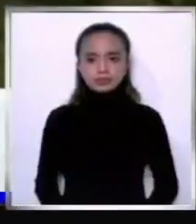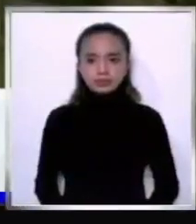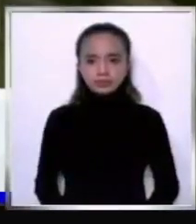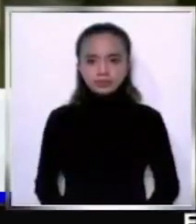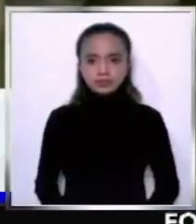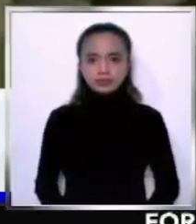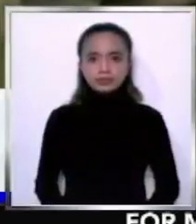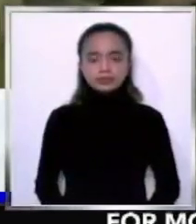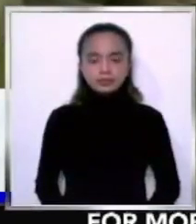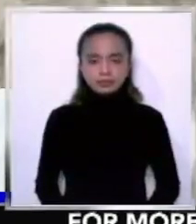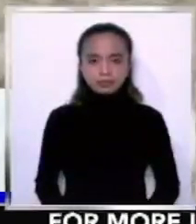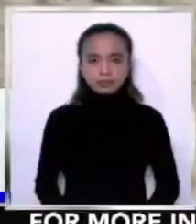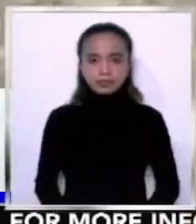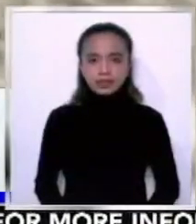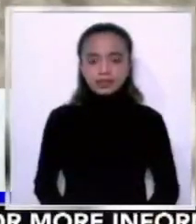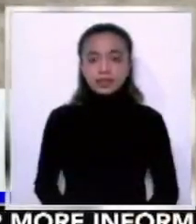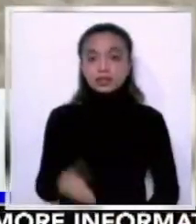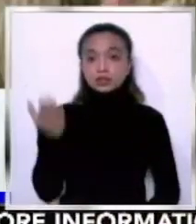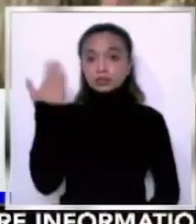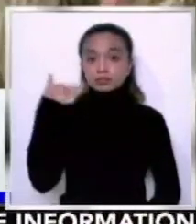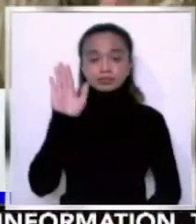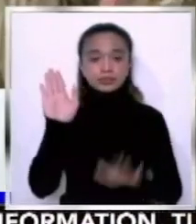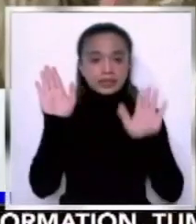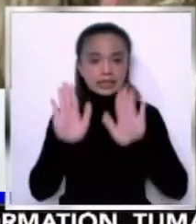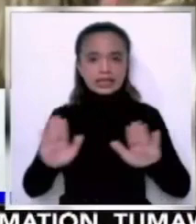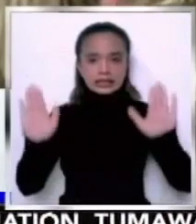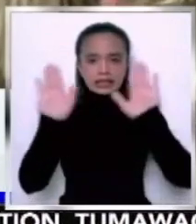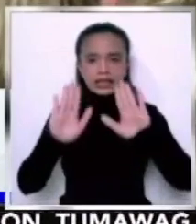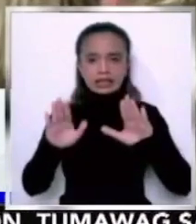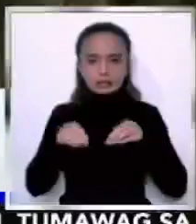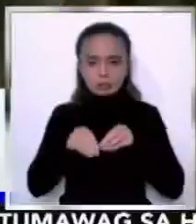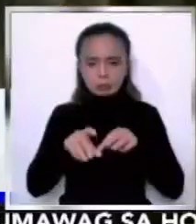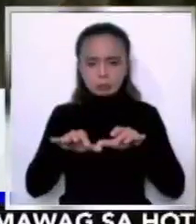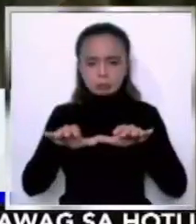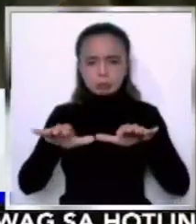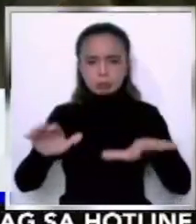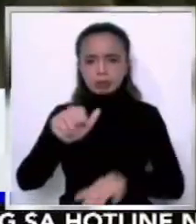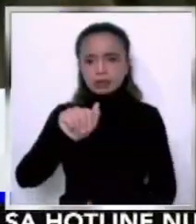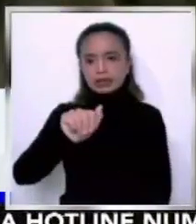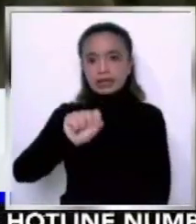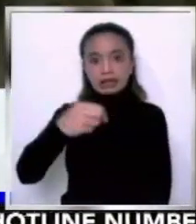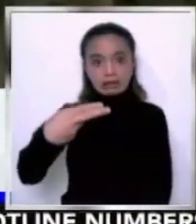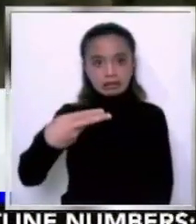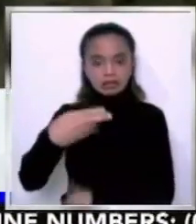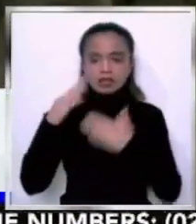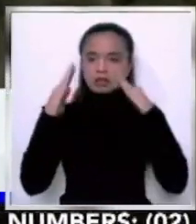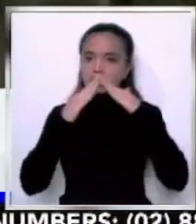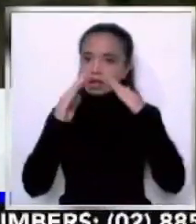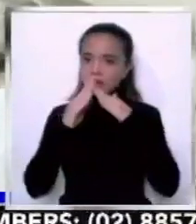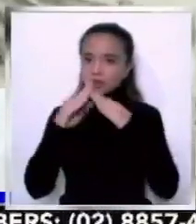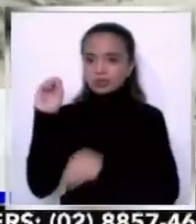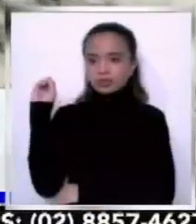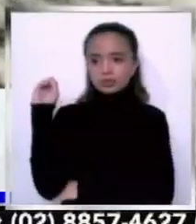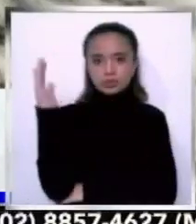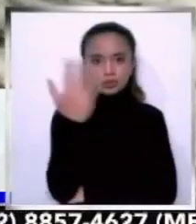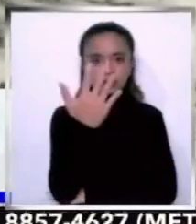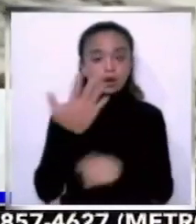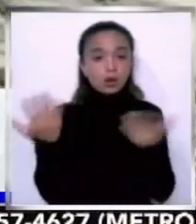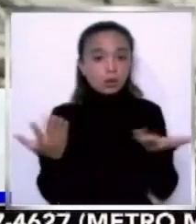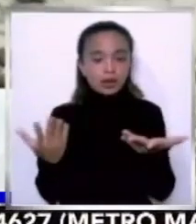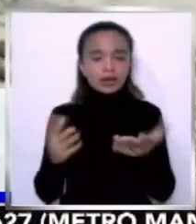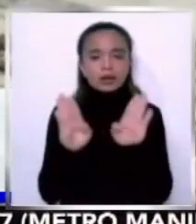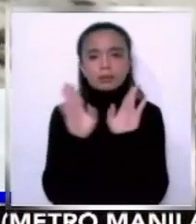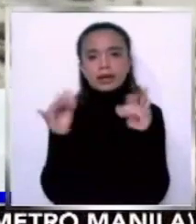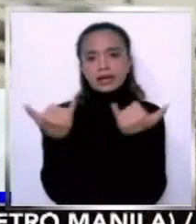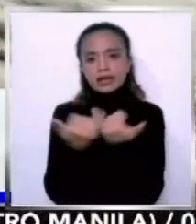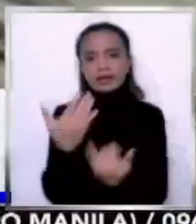Nito lamang nakaraang linggo, nabalot sa abo ang mga kabahayan at mga puno sa Barangay Puting Sapa sa Huban